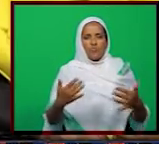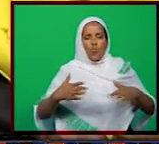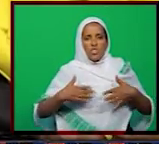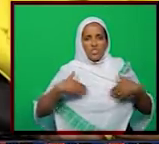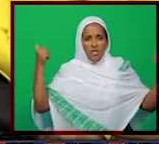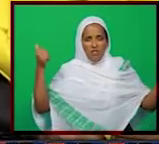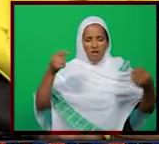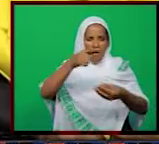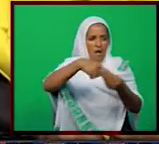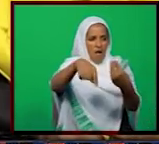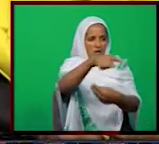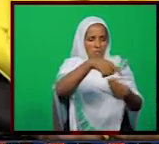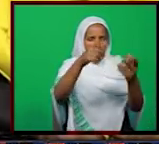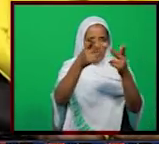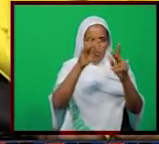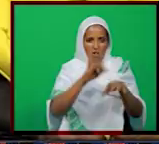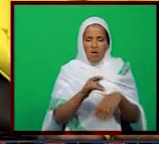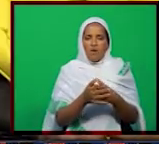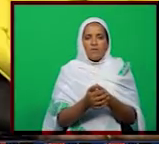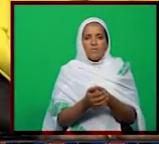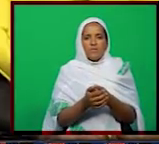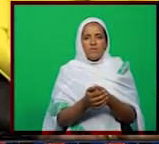አሁንም ወጣቶቹም በየአካባቢያቸው